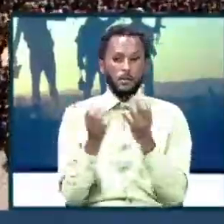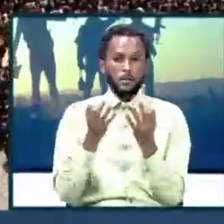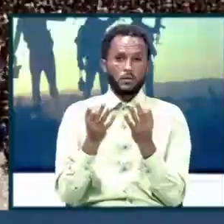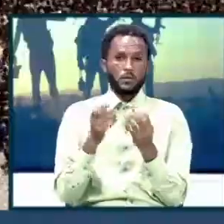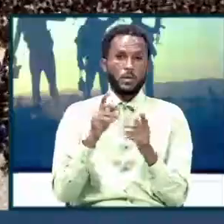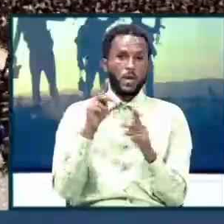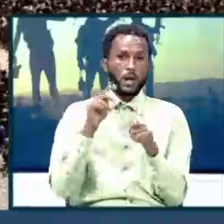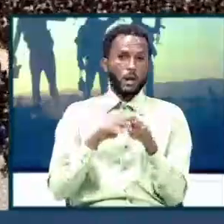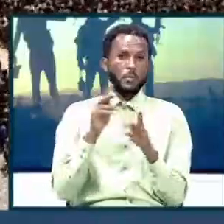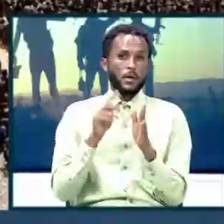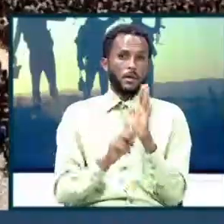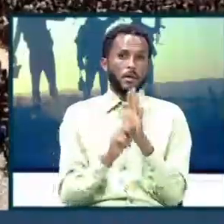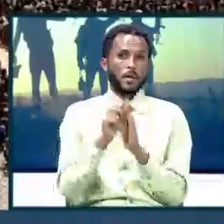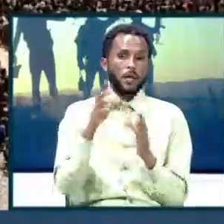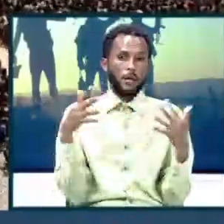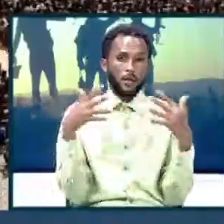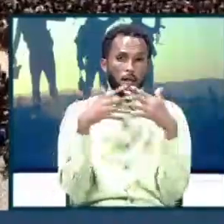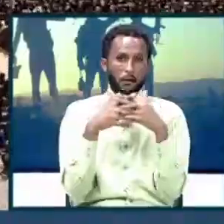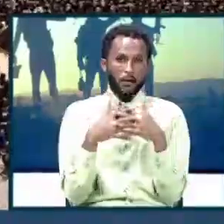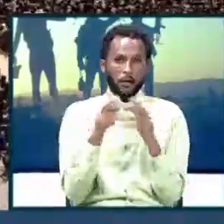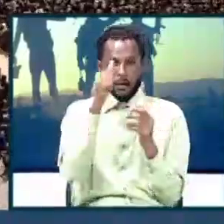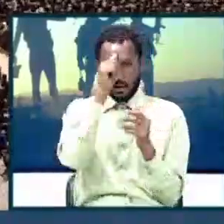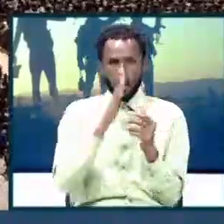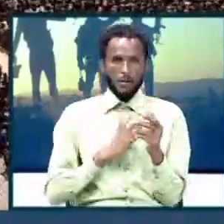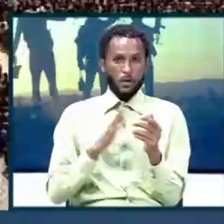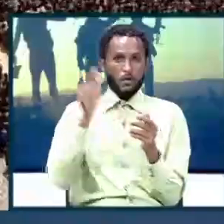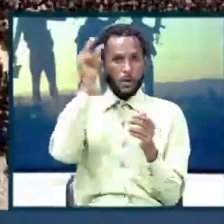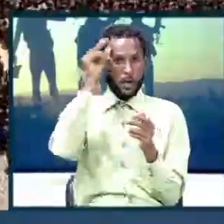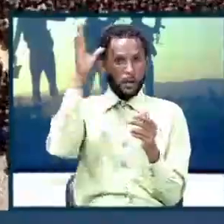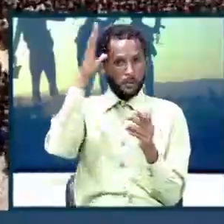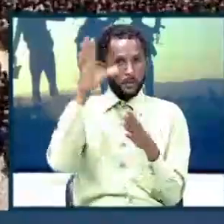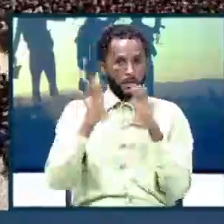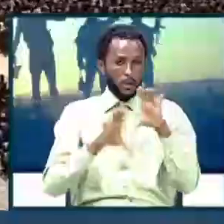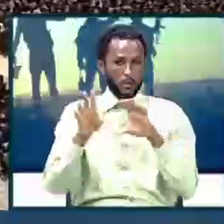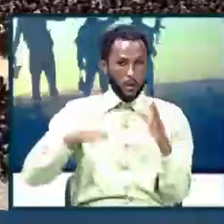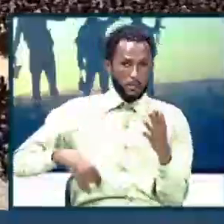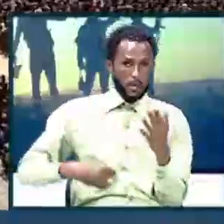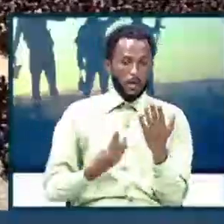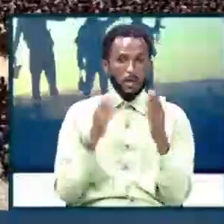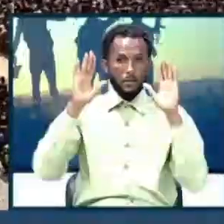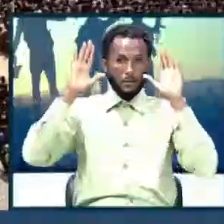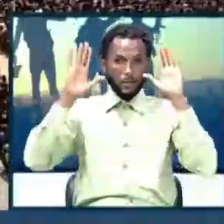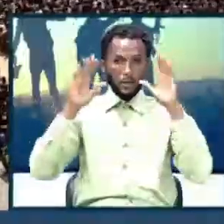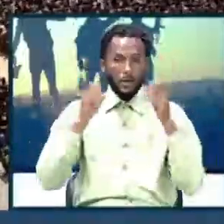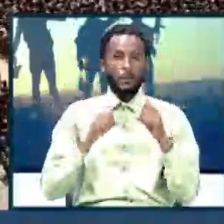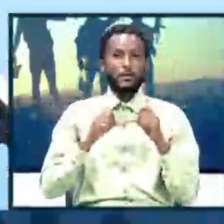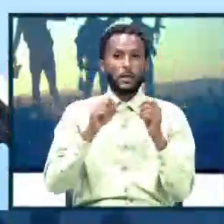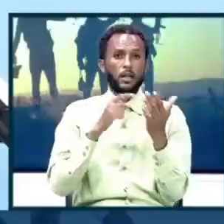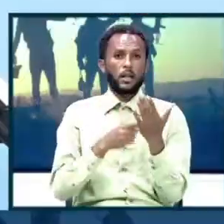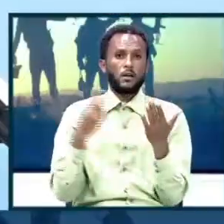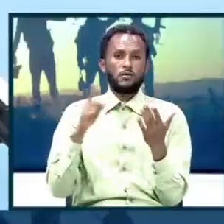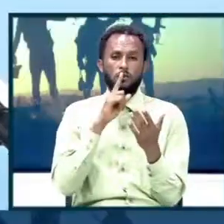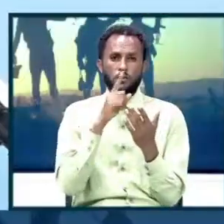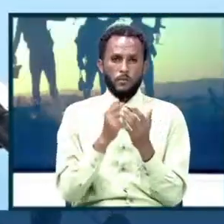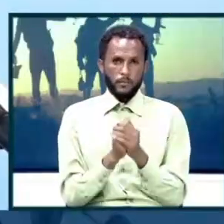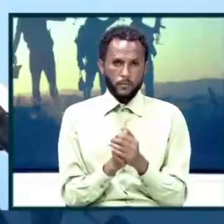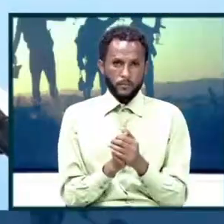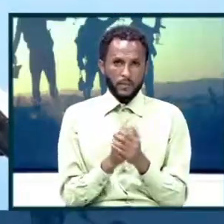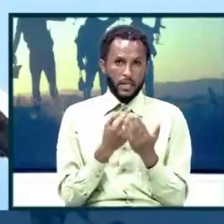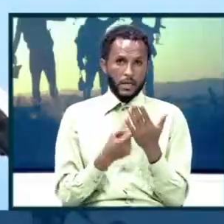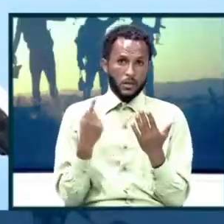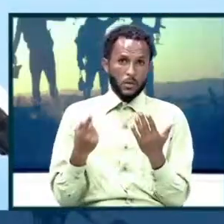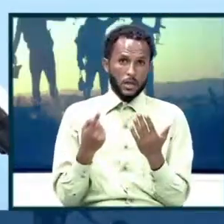ኣብ ትግራይ ተሓዋሪ ማእኸል ምሩኻት ኣይተ ብርሃነ ከበደም እቲ ሕዚ ዝተገብረ ምሕረት ምሩኻት እውን መቐፀልታይ ናይ ዚ ኢሎም ሒዝዎም ዝነበረ